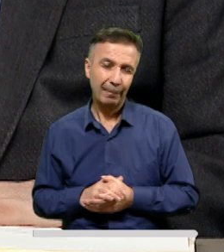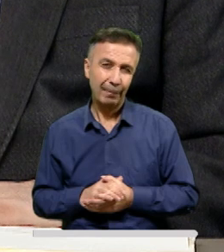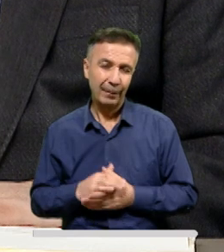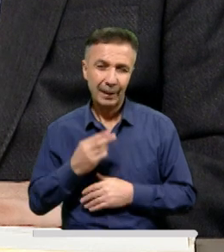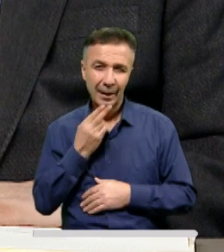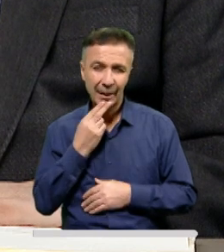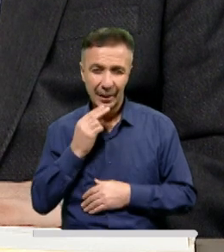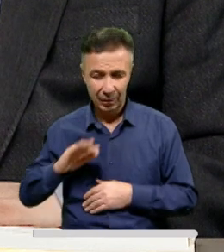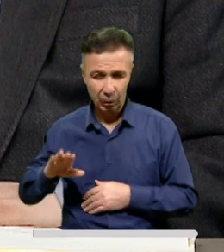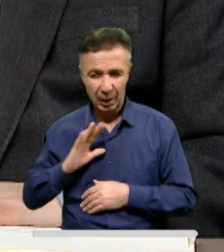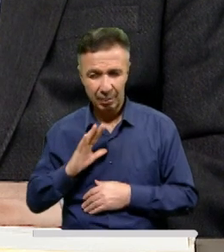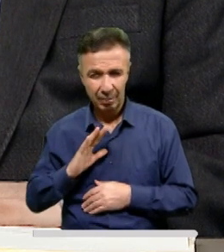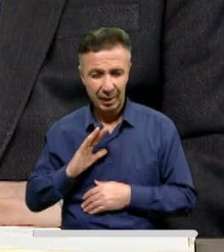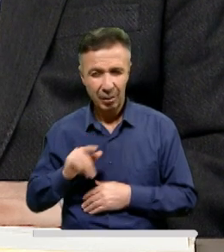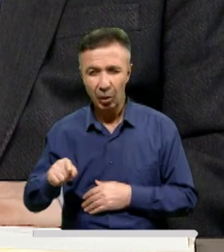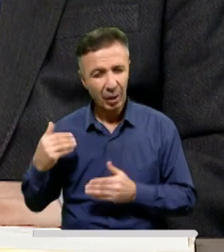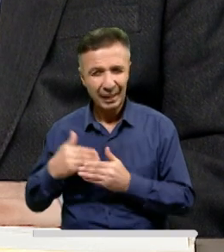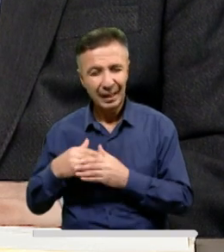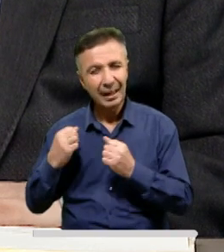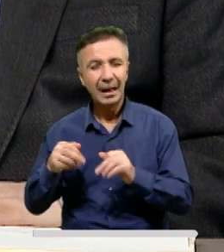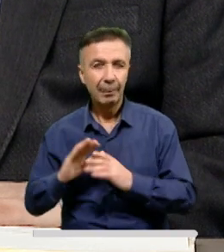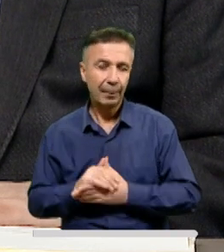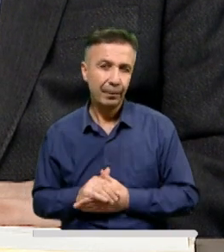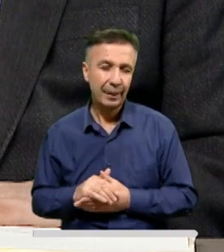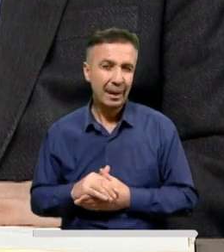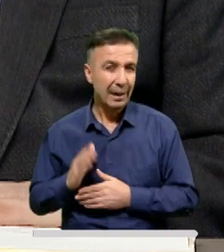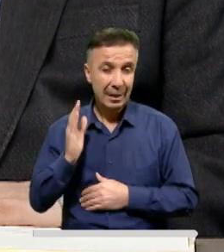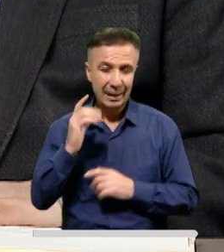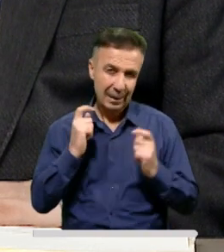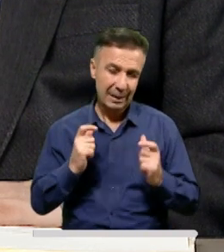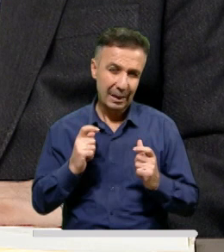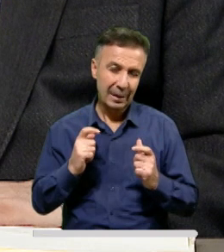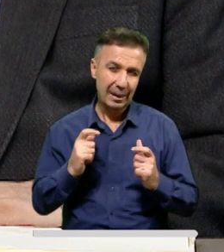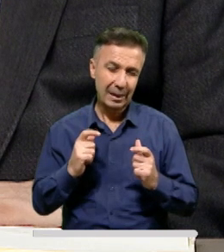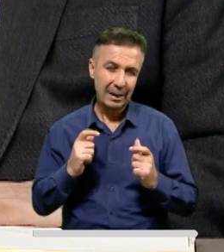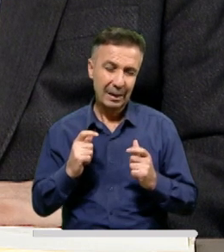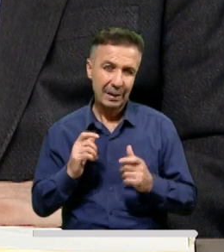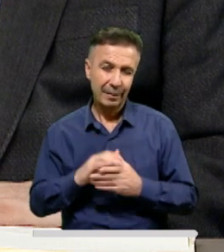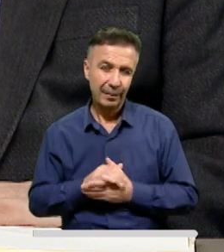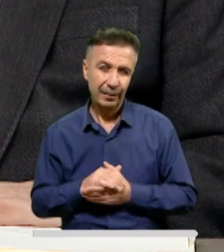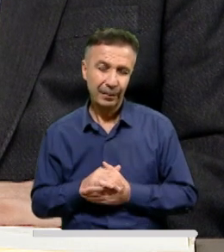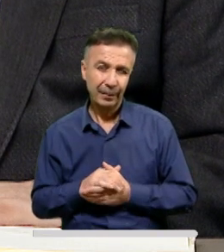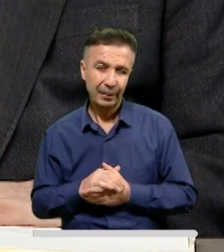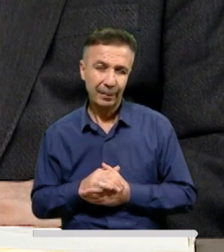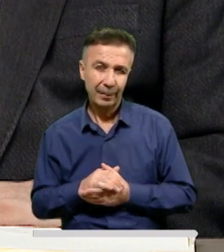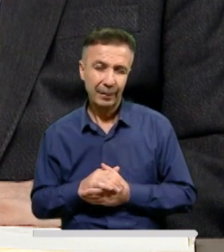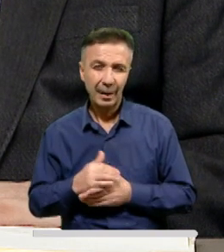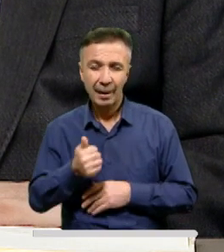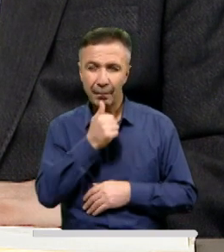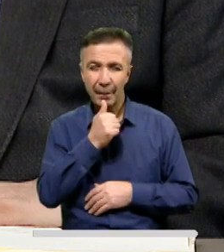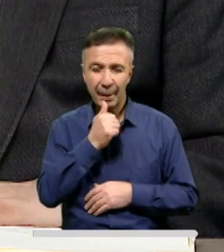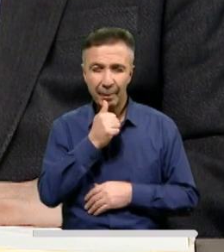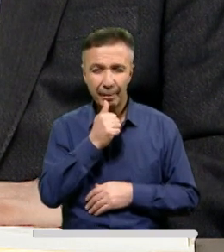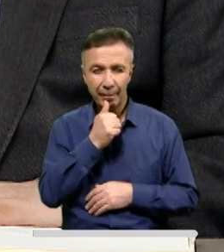gidince uvatar kalamam. Anladım. Yani gittiğiniz ev size ait değildi değil mi hiçbir zaman? Değildi. Babamın